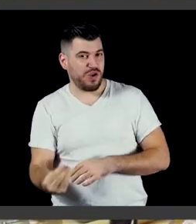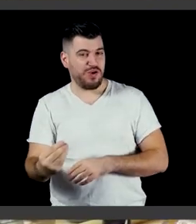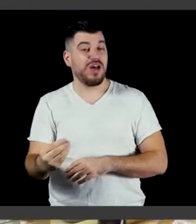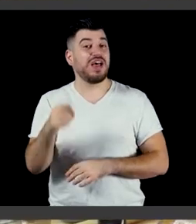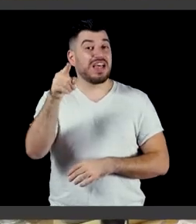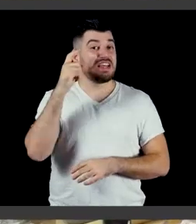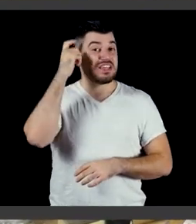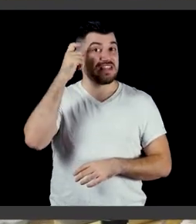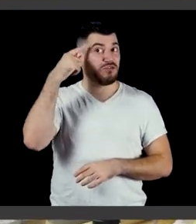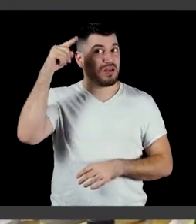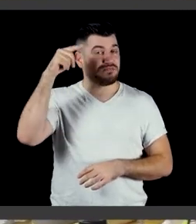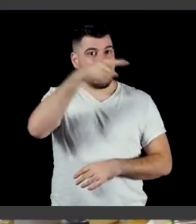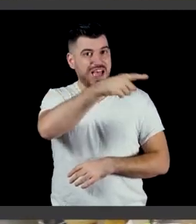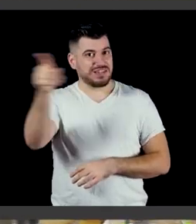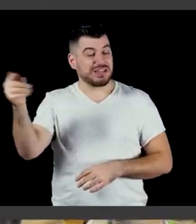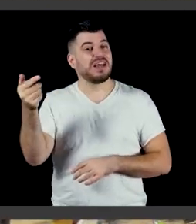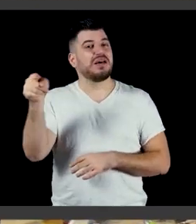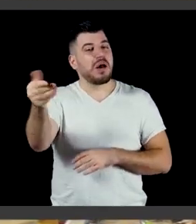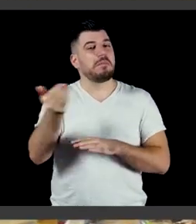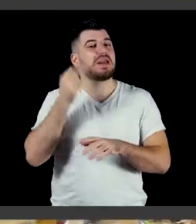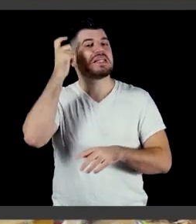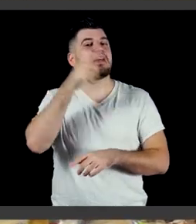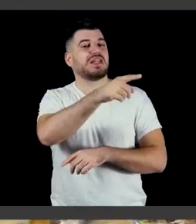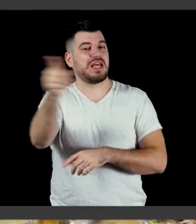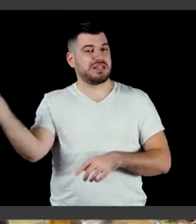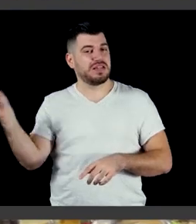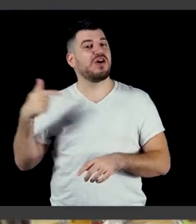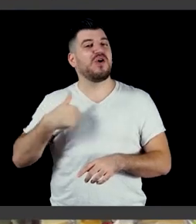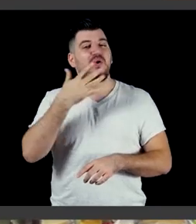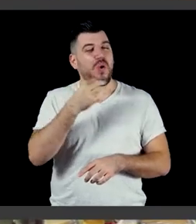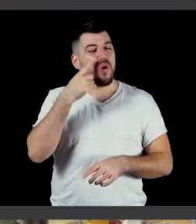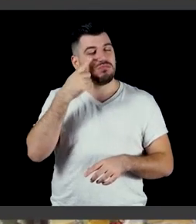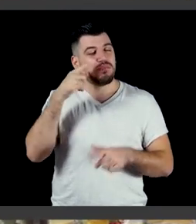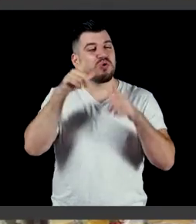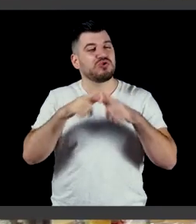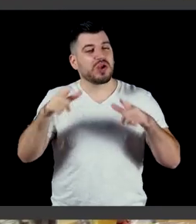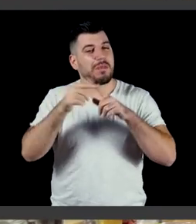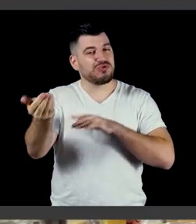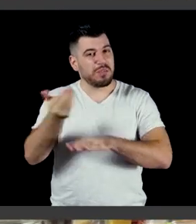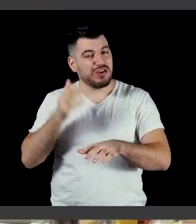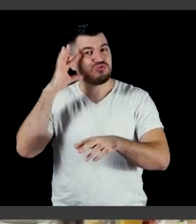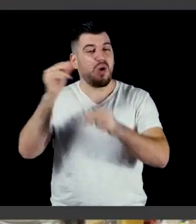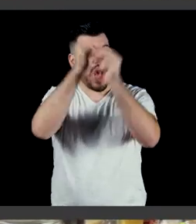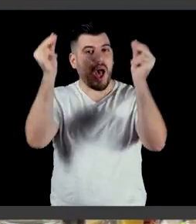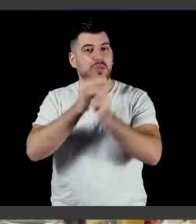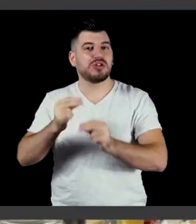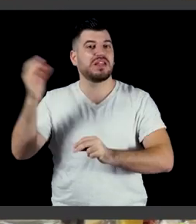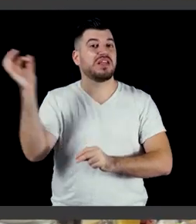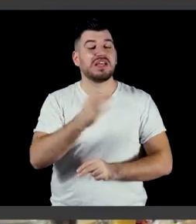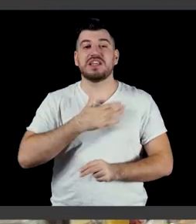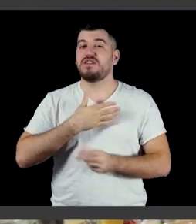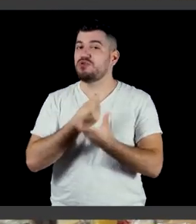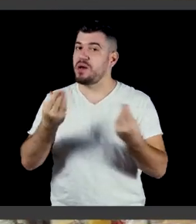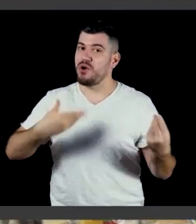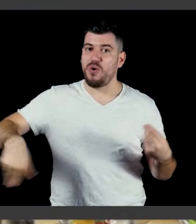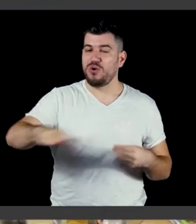ότι σκέφτομαι για εσάς πριν από εσάς, γιατί όλες τις συνταγές που κάνω τις δοκιμάζω πιο πριν για να είμαι σίγουρος πως το αποτέλεσμα θα είναι τέλειο. Σας ευχαριστώ πάρα